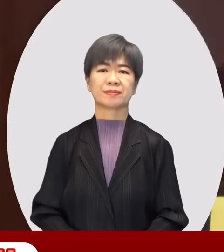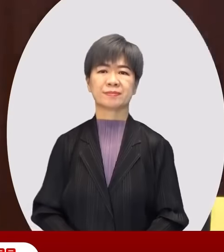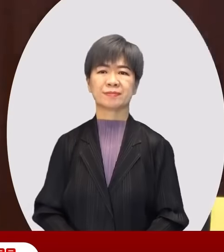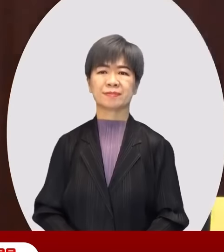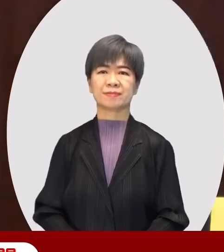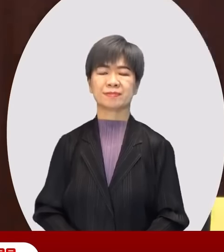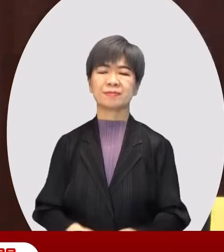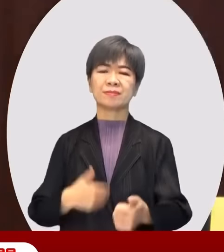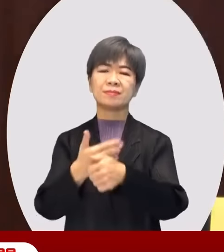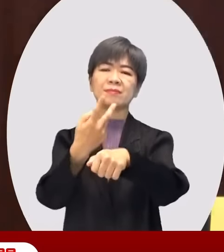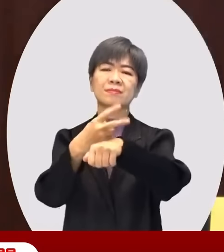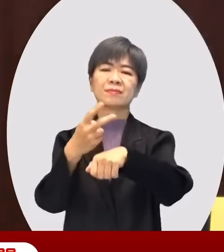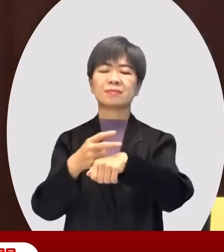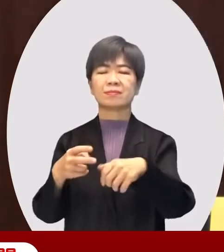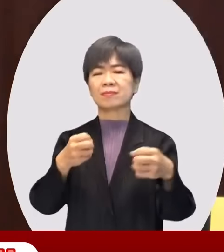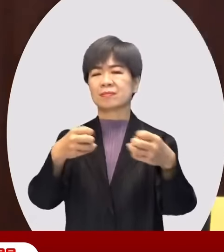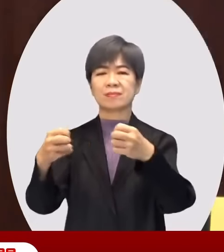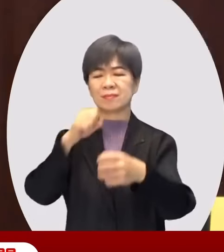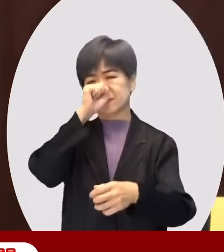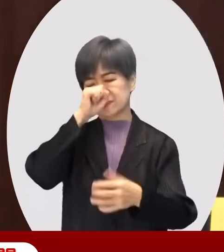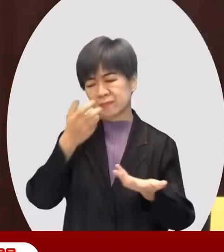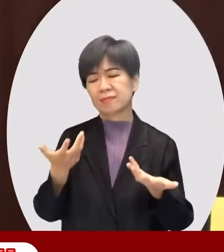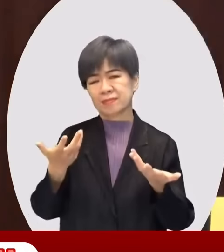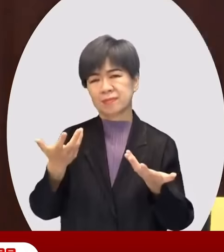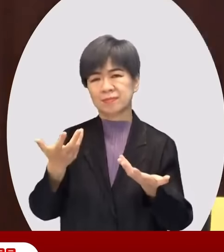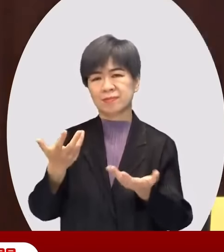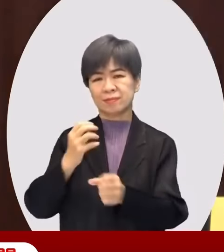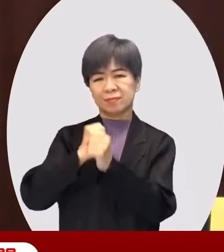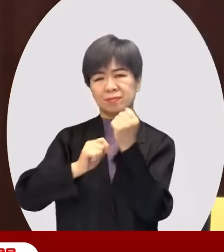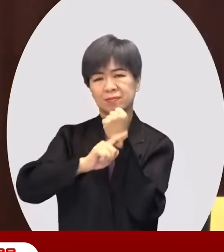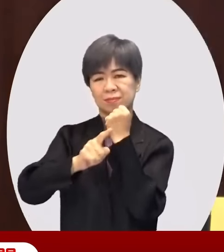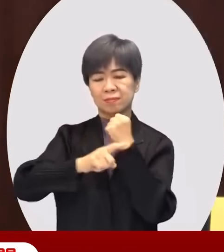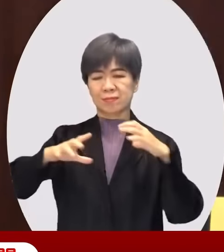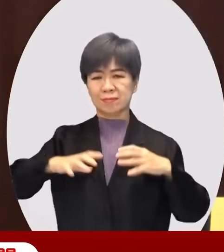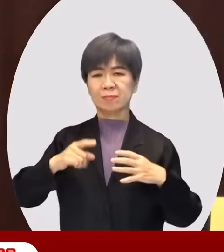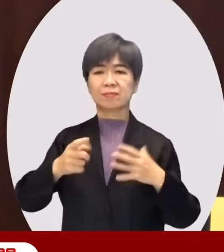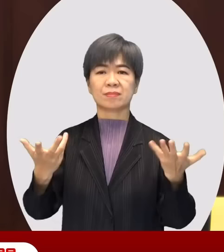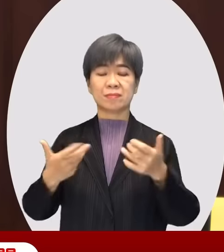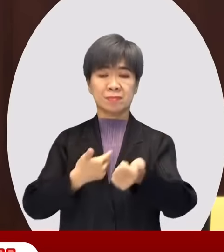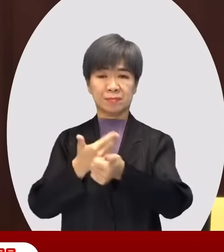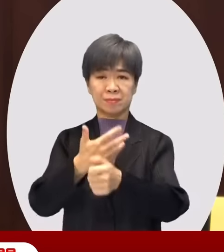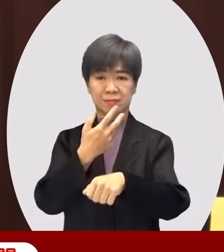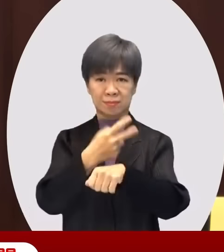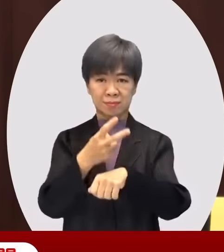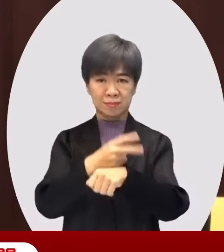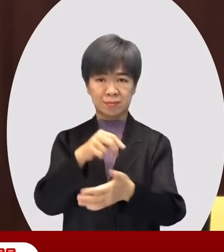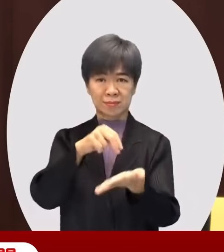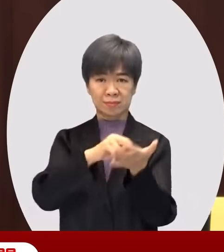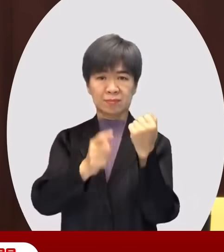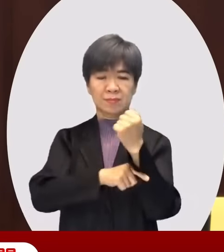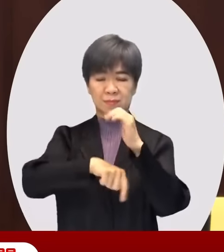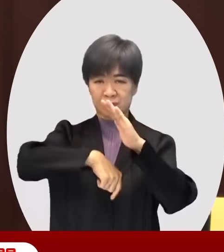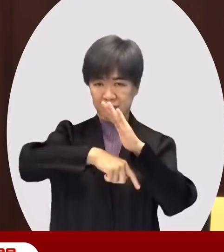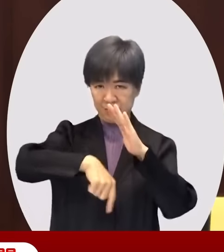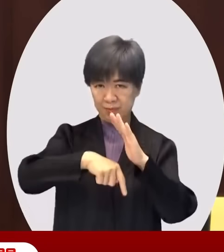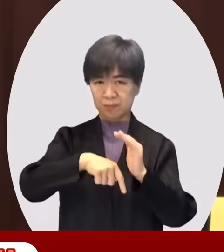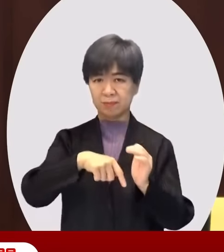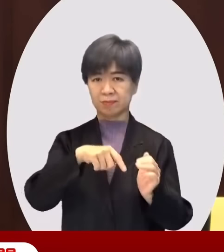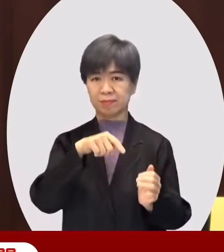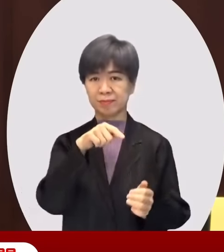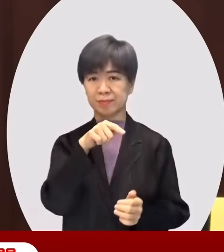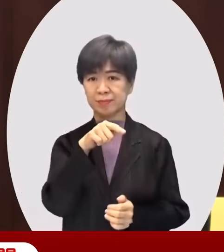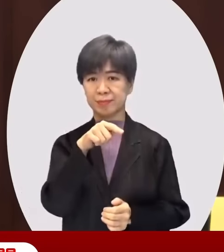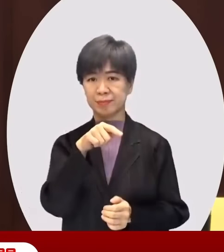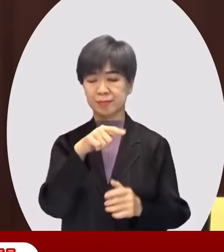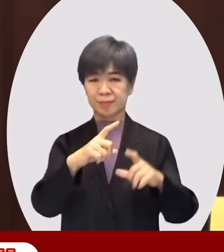双方都再给两分钟好了。针对那个詹大法官的问题，是不是先请那个立法院这边那